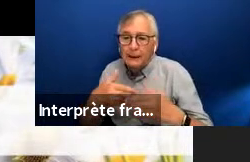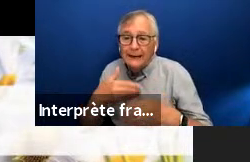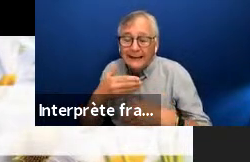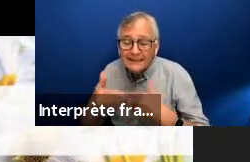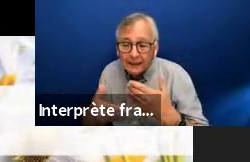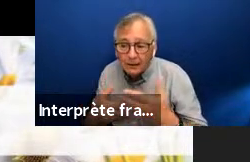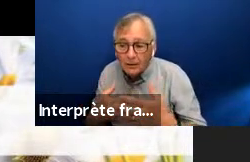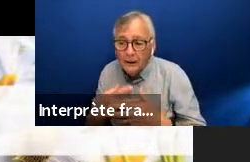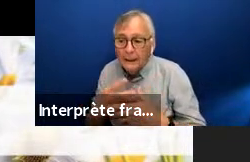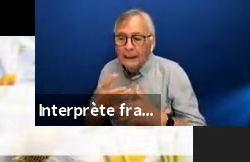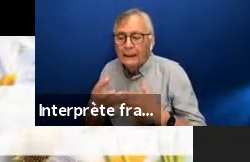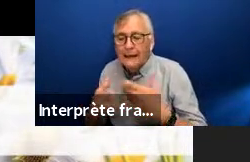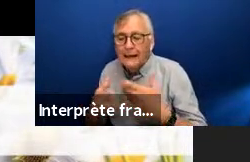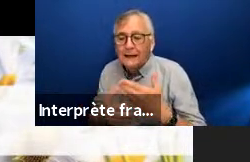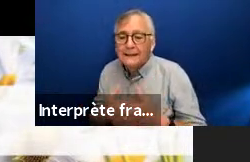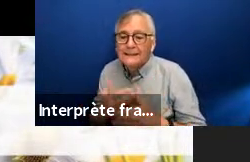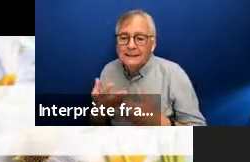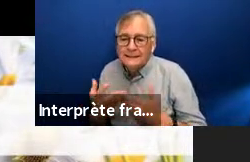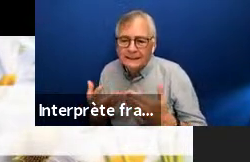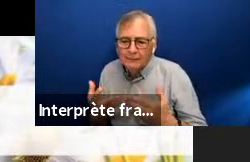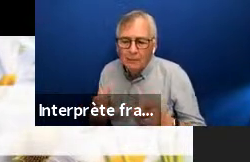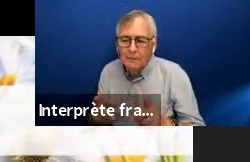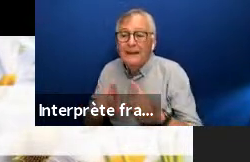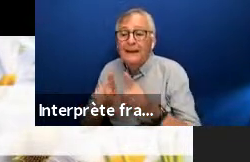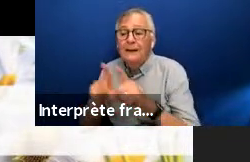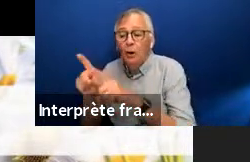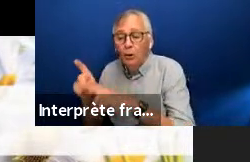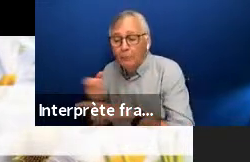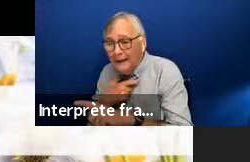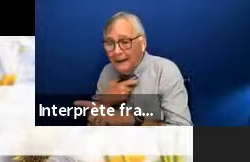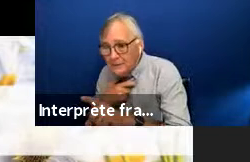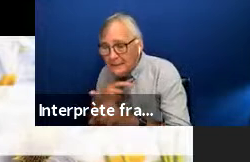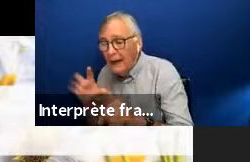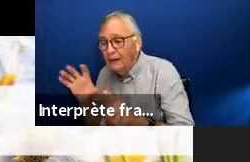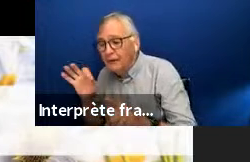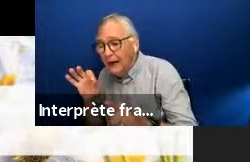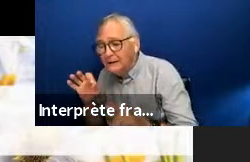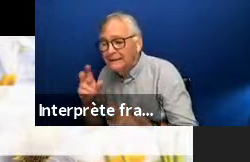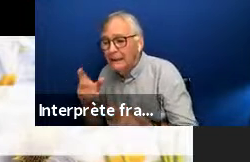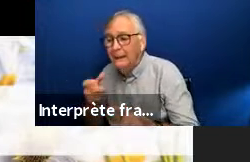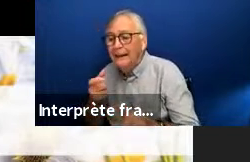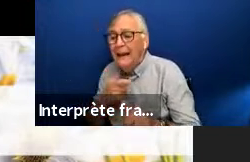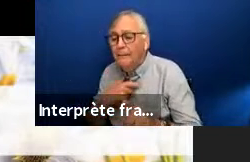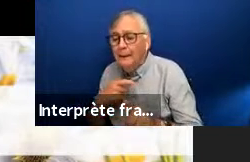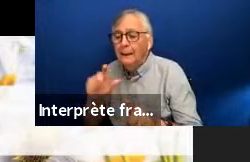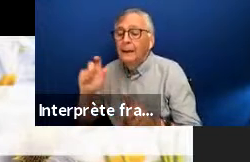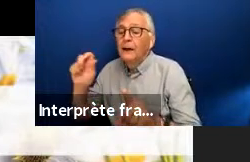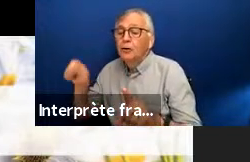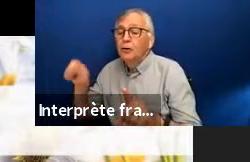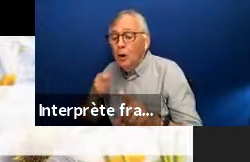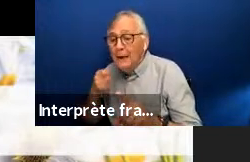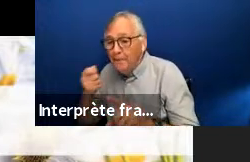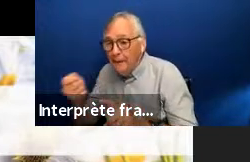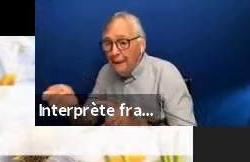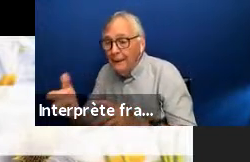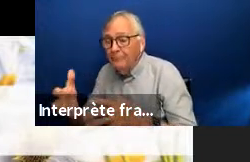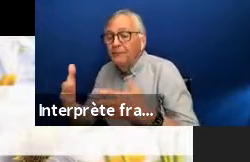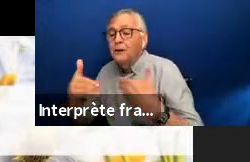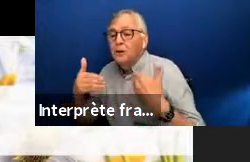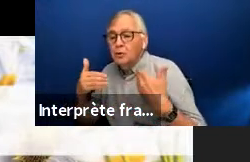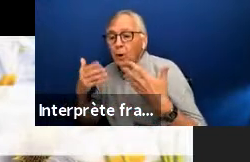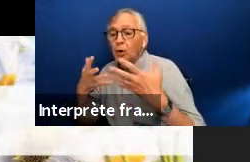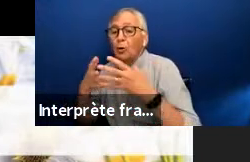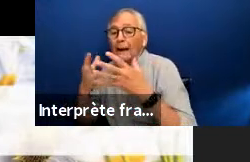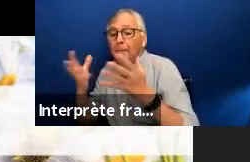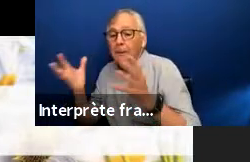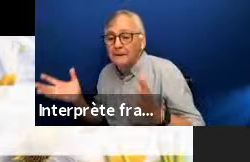avec ces monastères-là. Et la langue des signes s'est développée. Et il y a un prêtre aussi en France qui s'appelle l'abbé de l'Épée